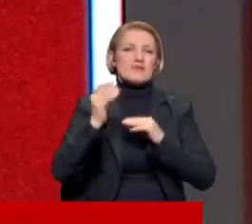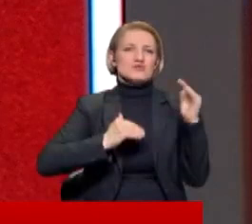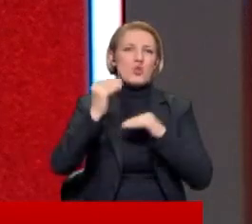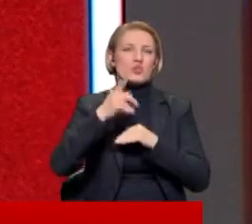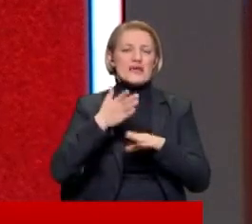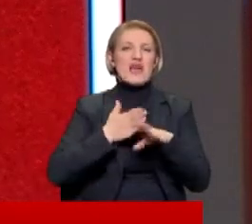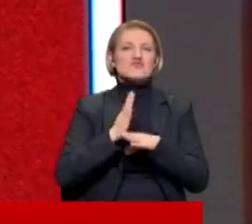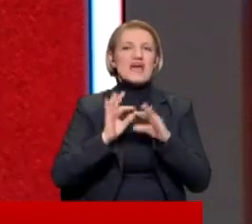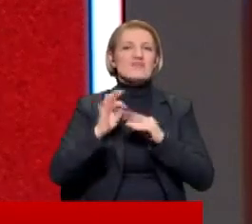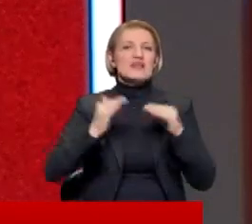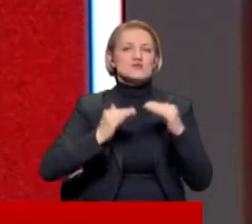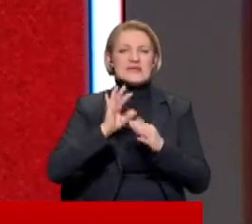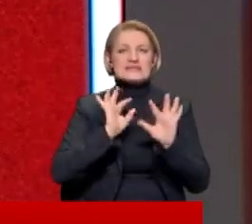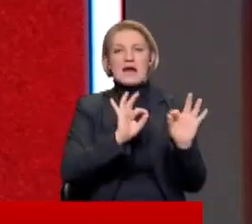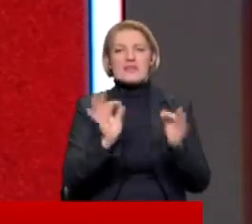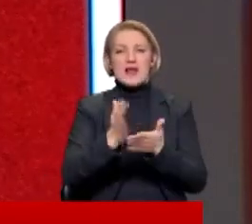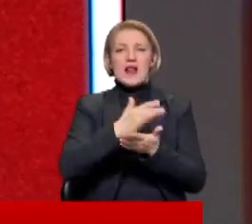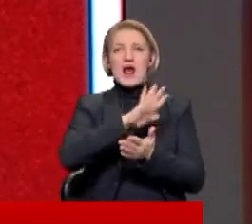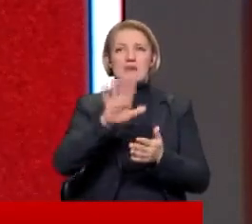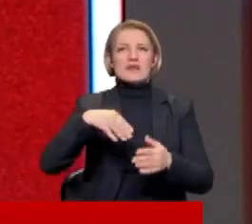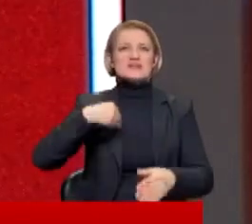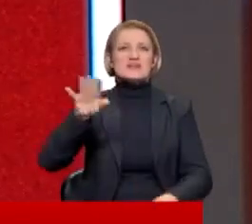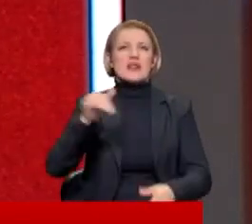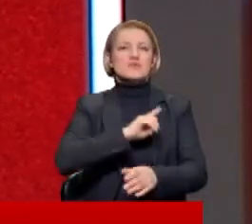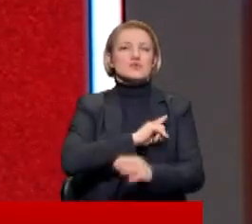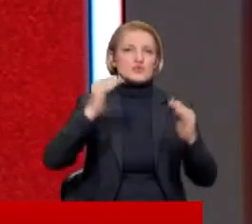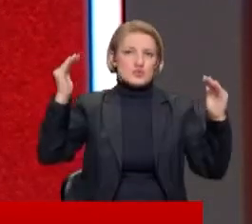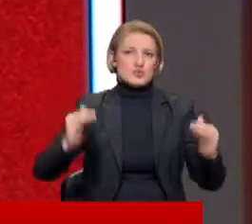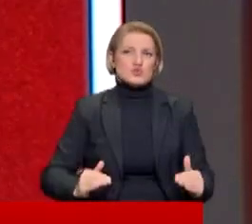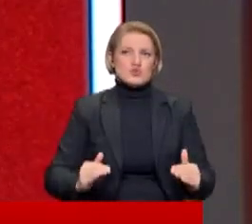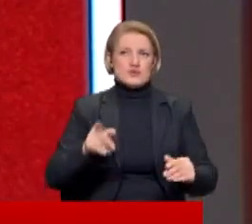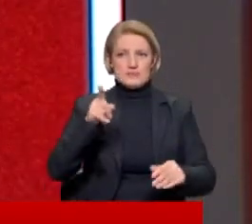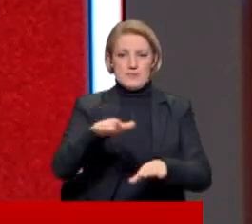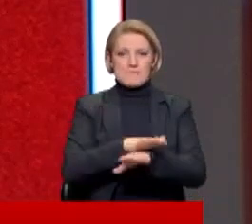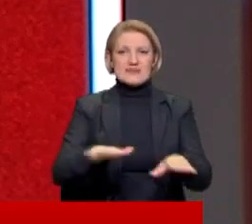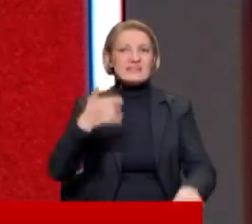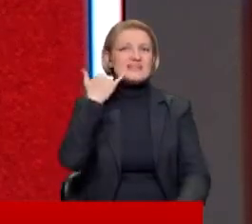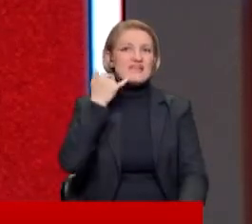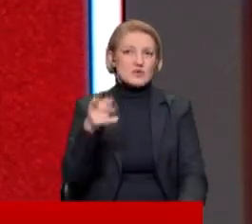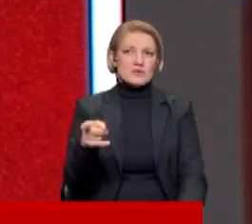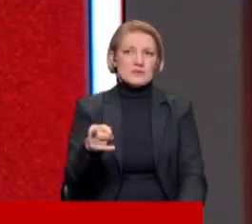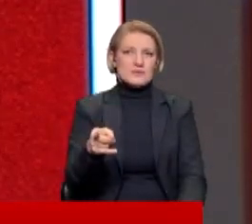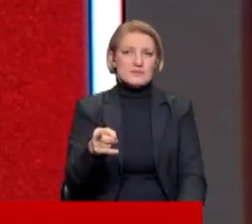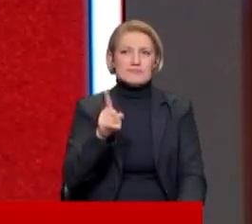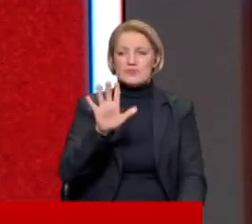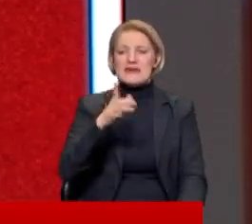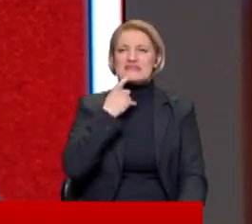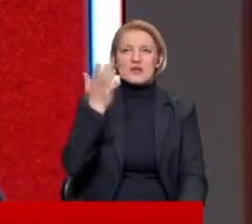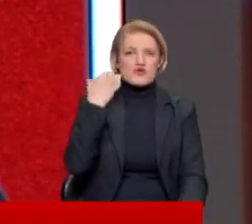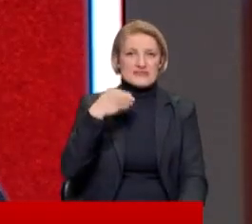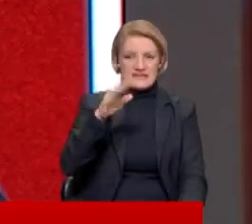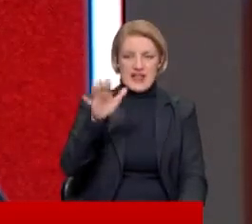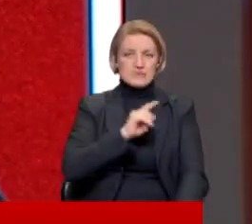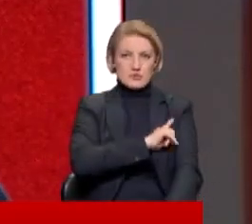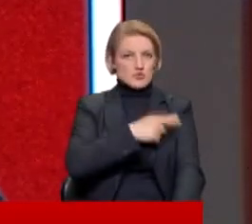Gerçek enflasyon konusunda sabit gelirli herkesin bu ülkede satın alma gücü düştü. Siz şu masada duran telefonu, bundan 5 sene önceki satın